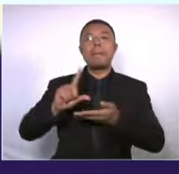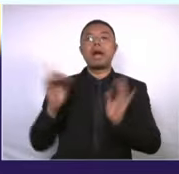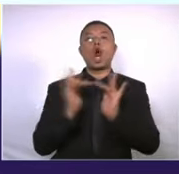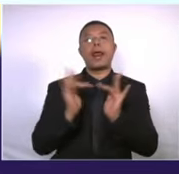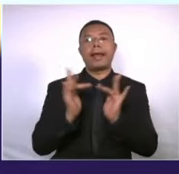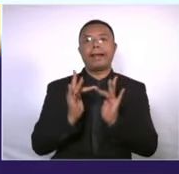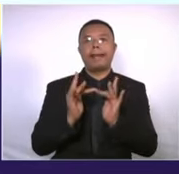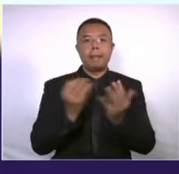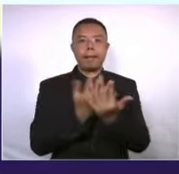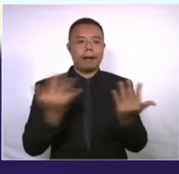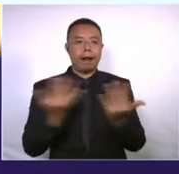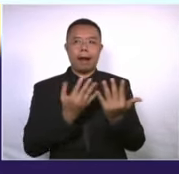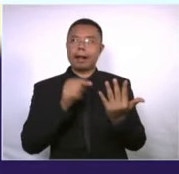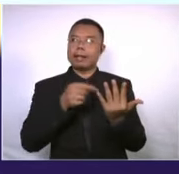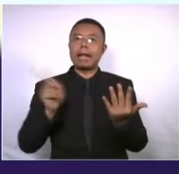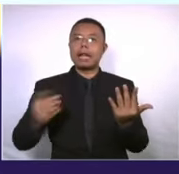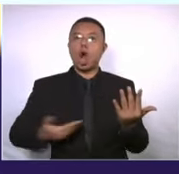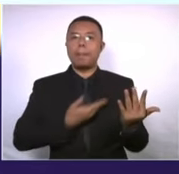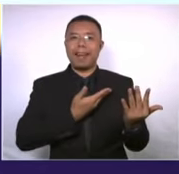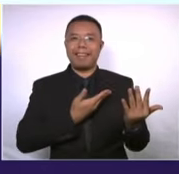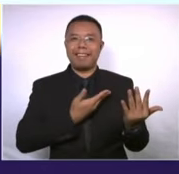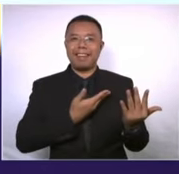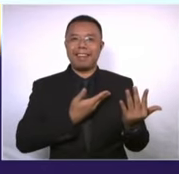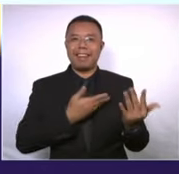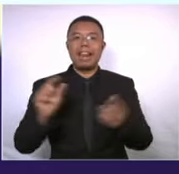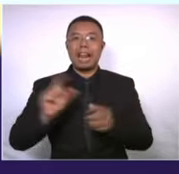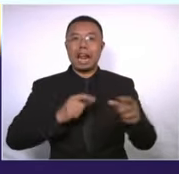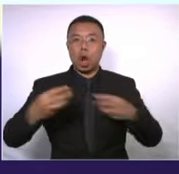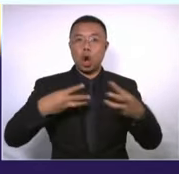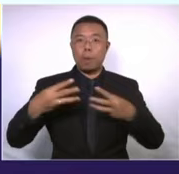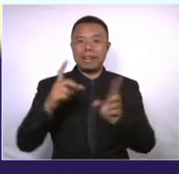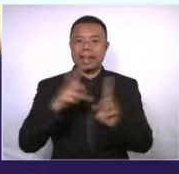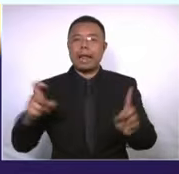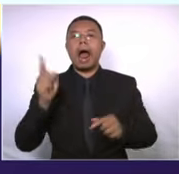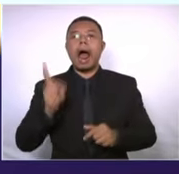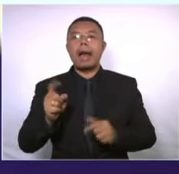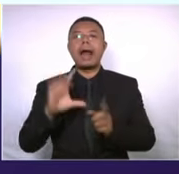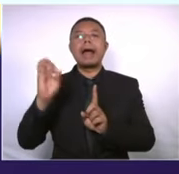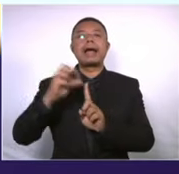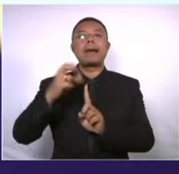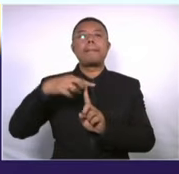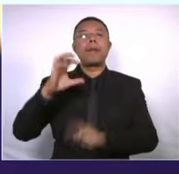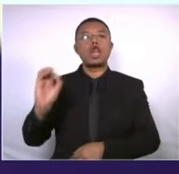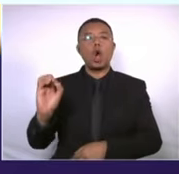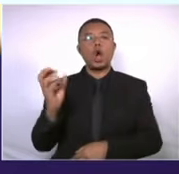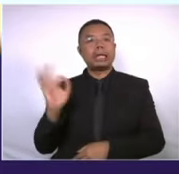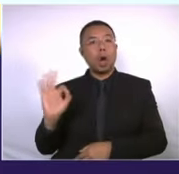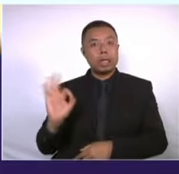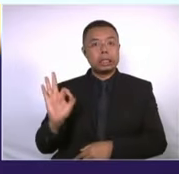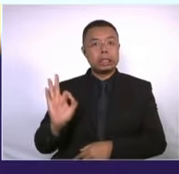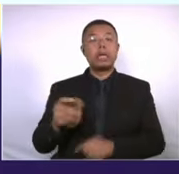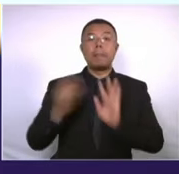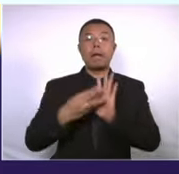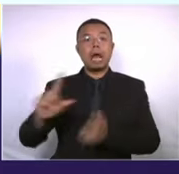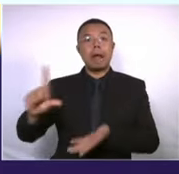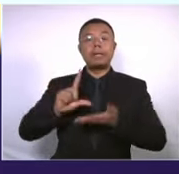di mana rakyat menjadi korban dari kegiatan ekonomi digital ada kripto misalnya kasus pinjol itu sendiri